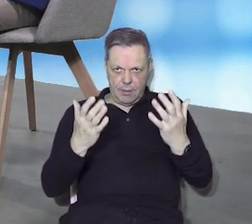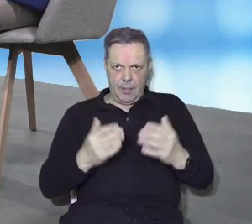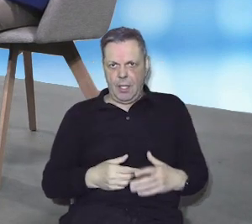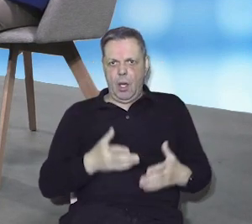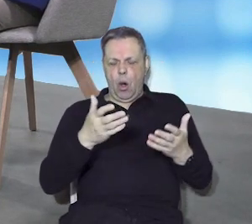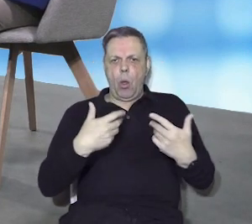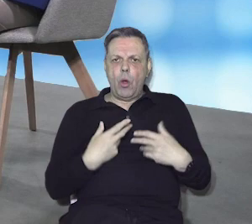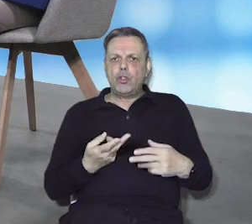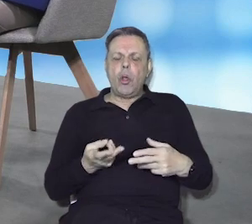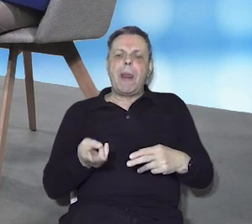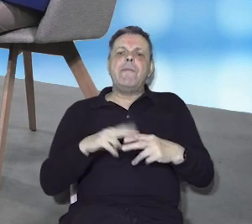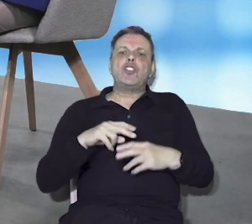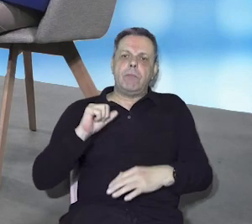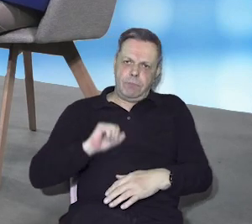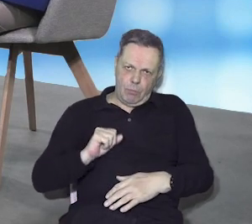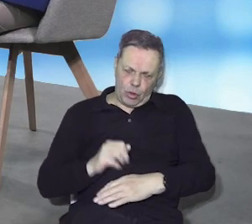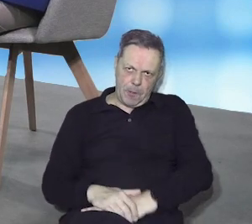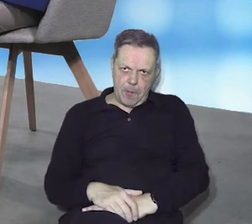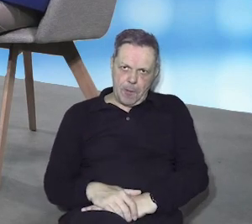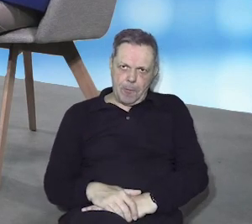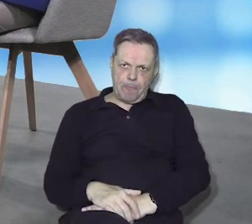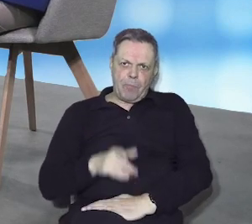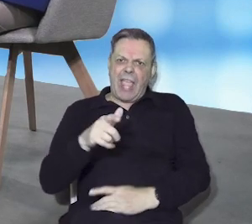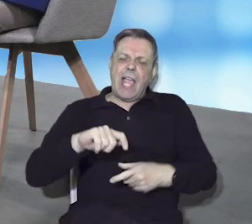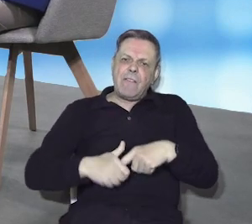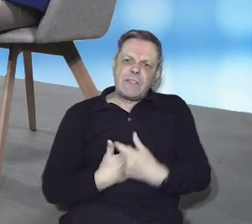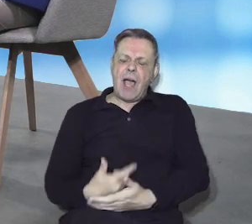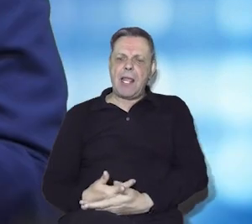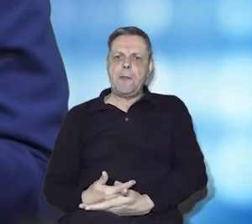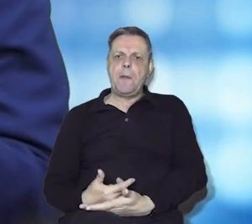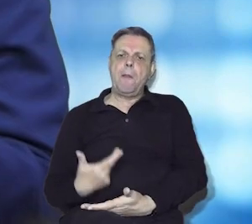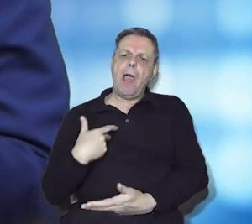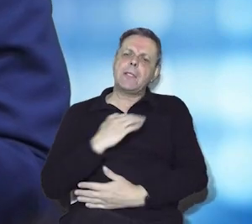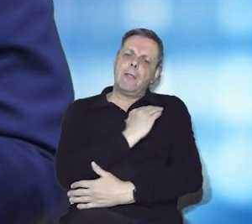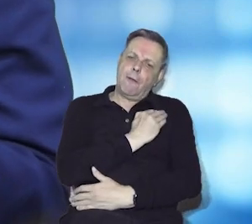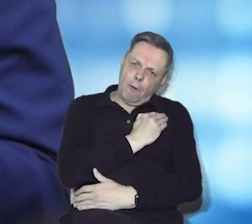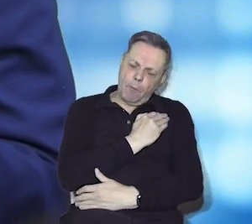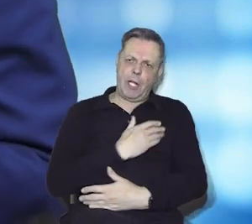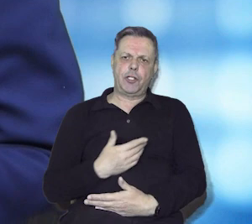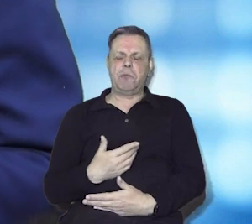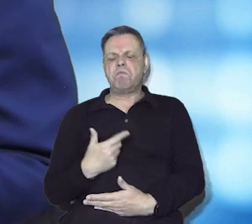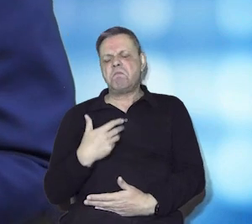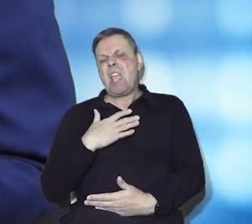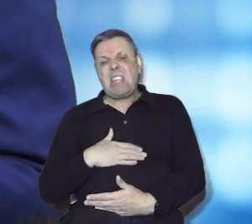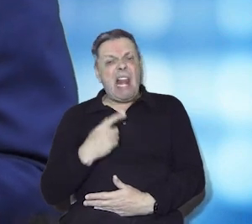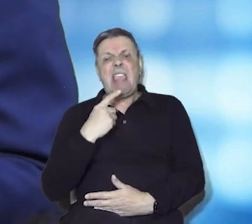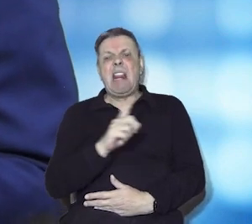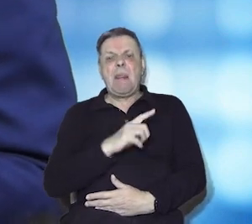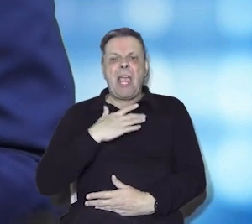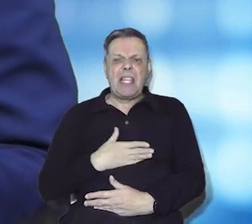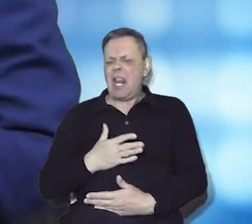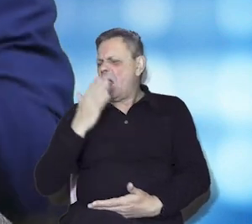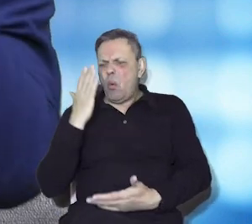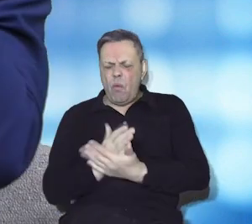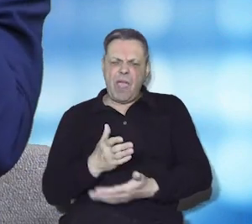što mene više muči, takve stvari nam opterećuju. Htjeli, ne htjeli, uvijek nam to, što